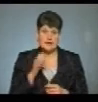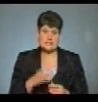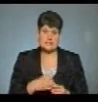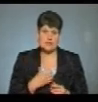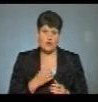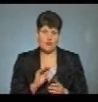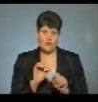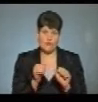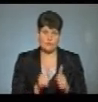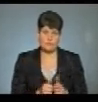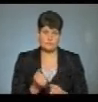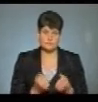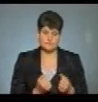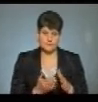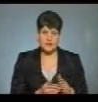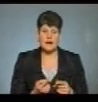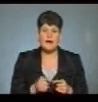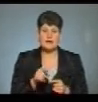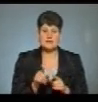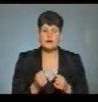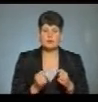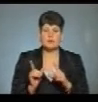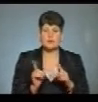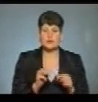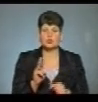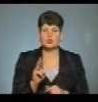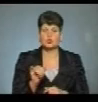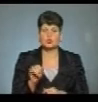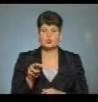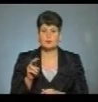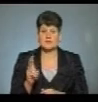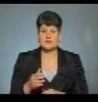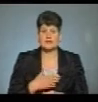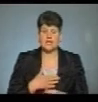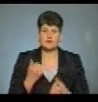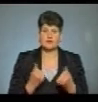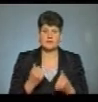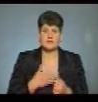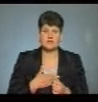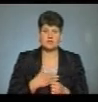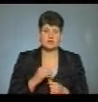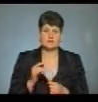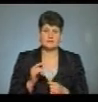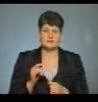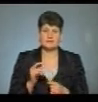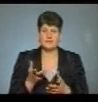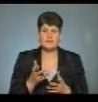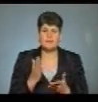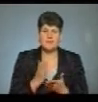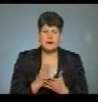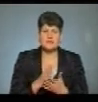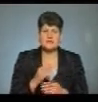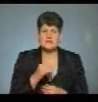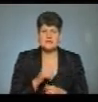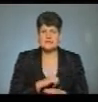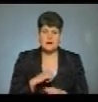всі машини. А цей автомобіль їде до Шумська. Наш автомобіль, наша лялюсечка, вона обладнана самими